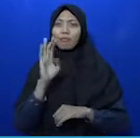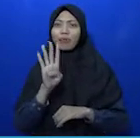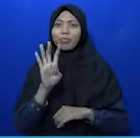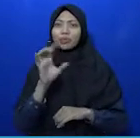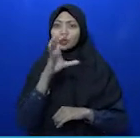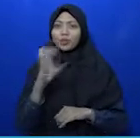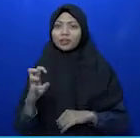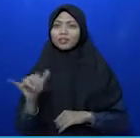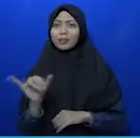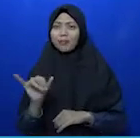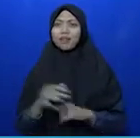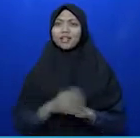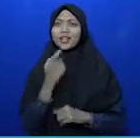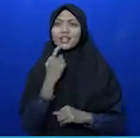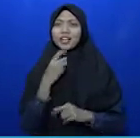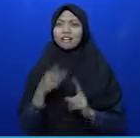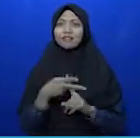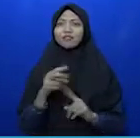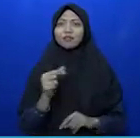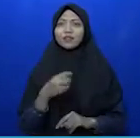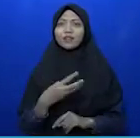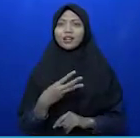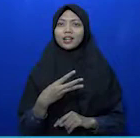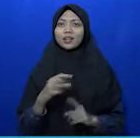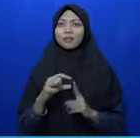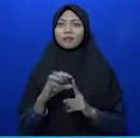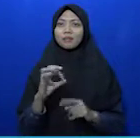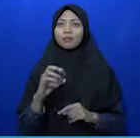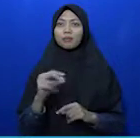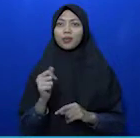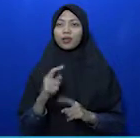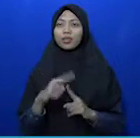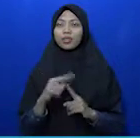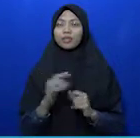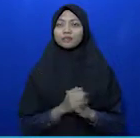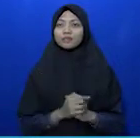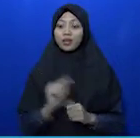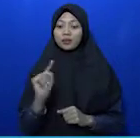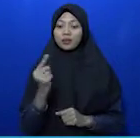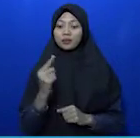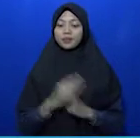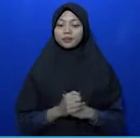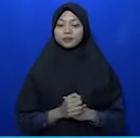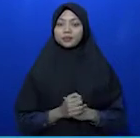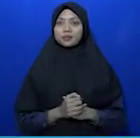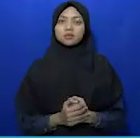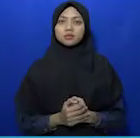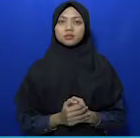Bapak-Ibu sekalian, yang ingin saya sampaikan karena waktunya terbatas ya. Pertama, bahwa